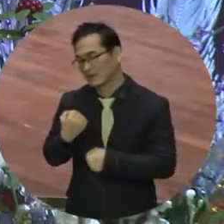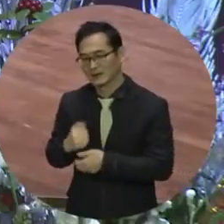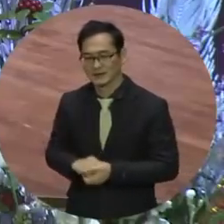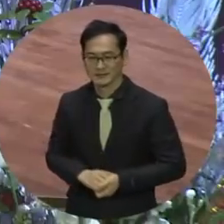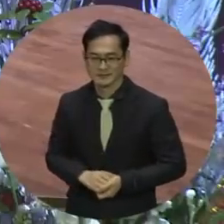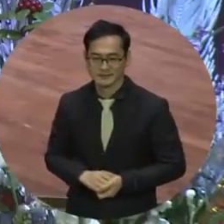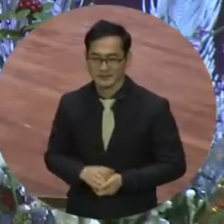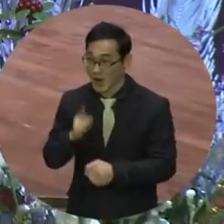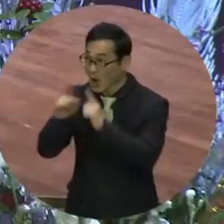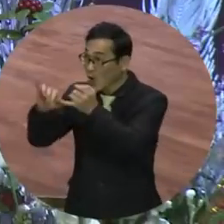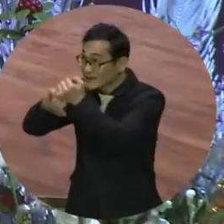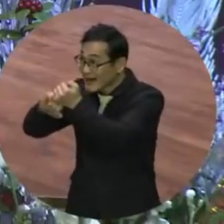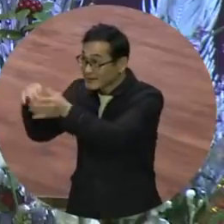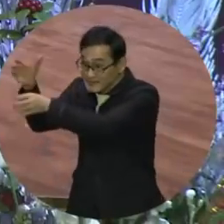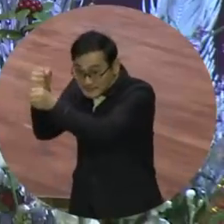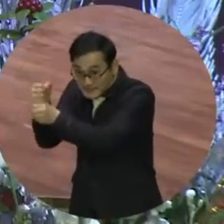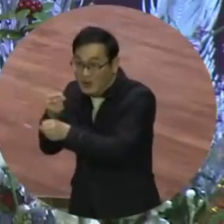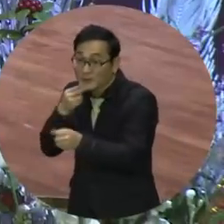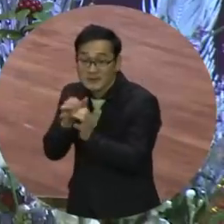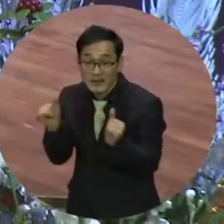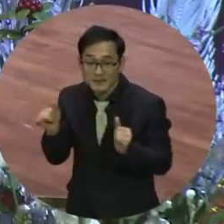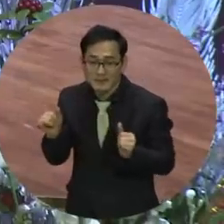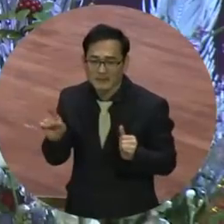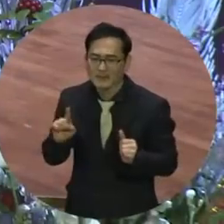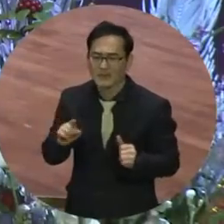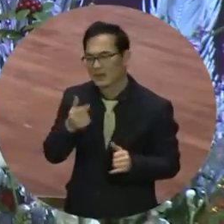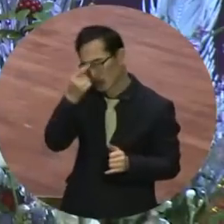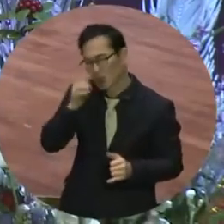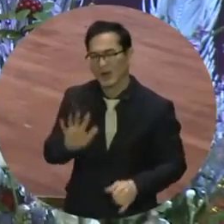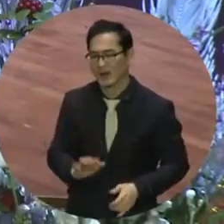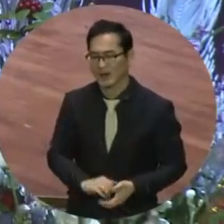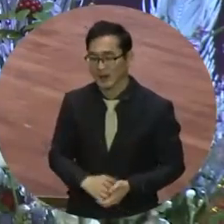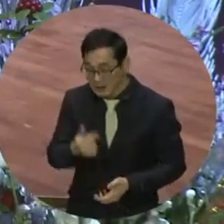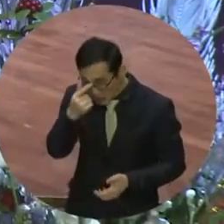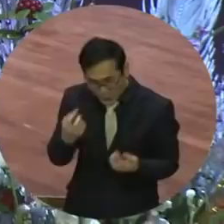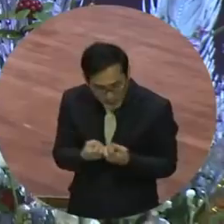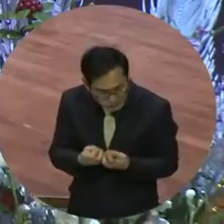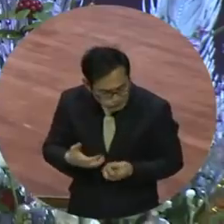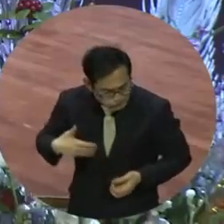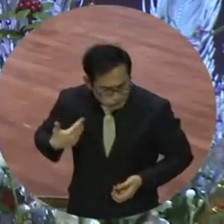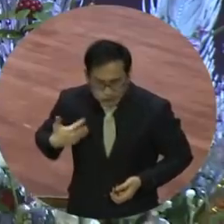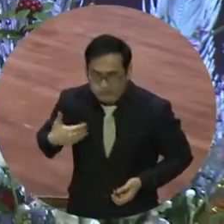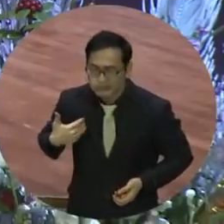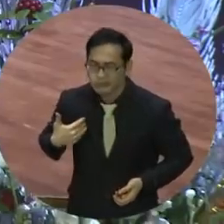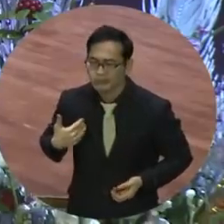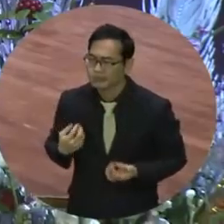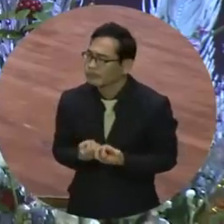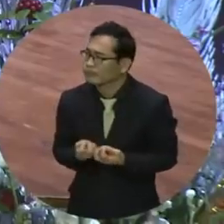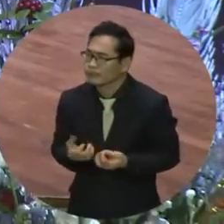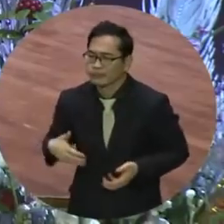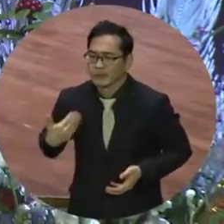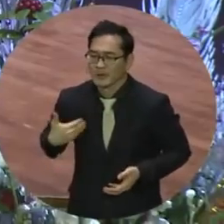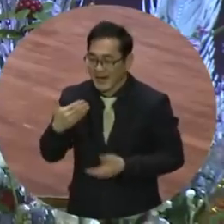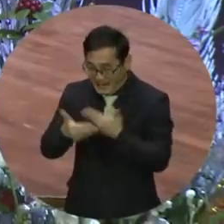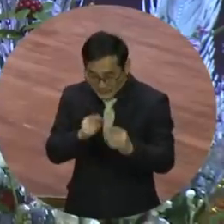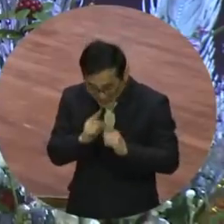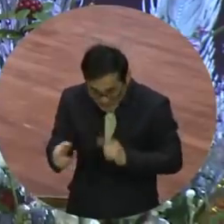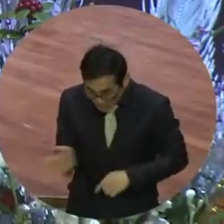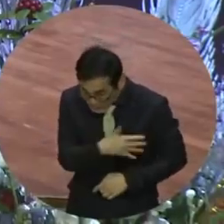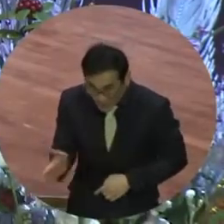언약이 그 속에 없는 사람은 기도를 안 해요. 무슨 기도해야 될 줄도 몰라요. 하나님 말씀이 없기